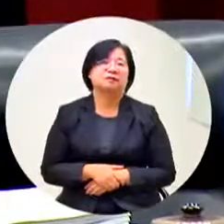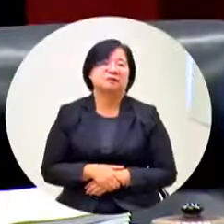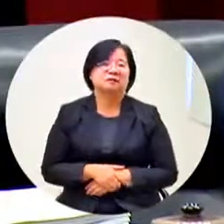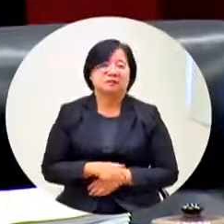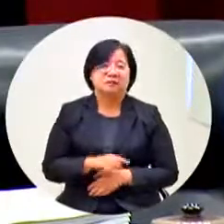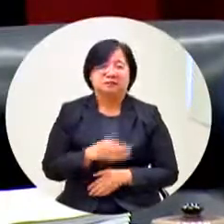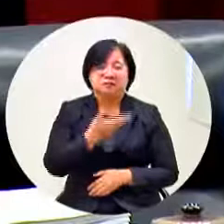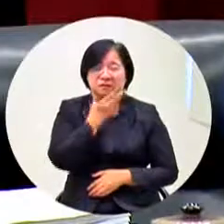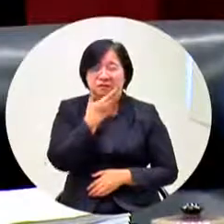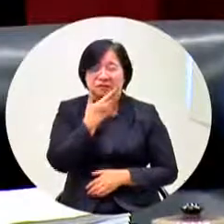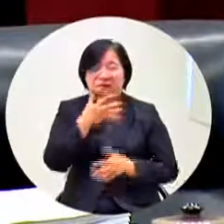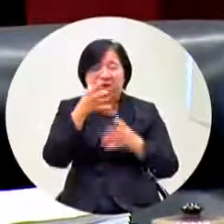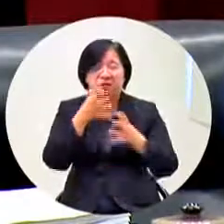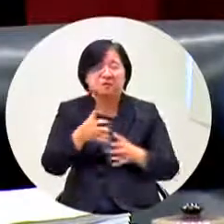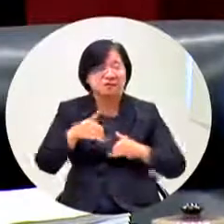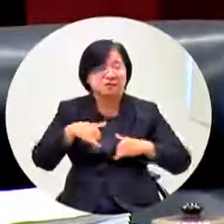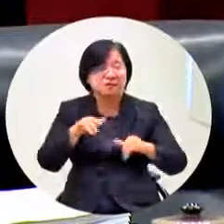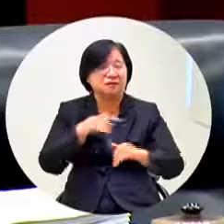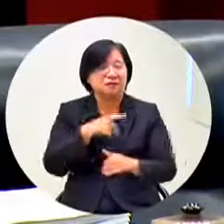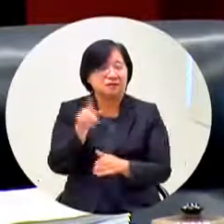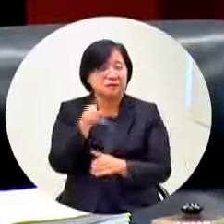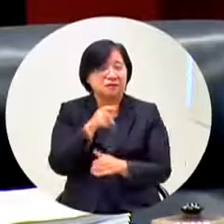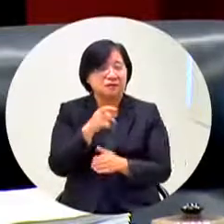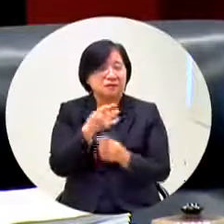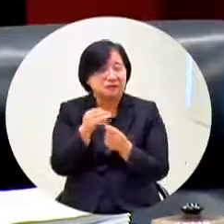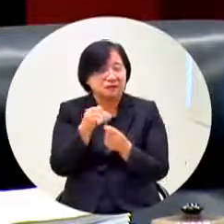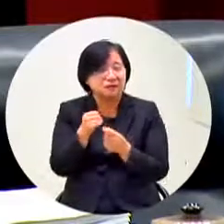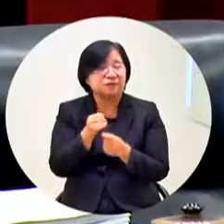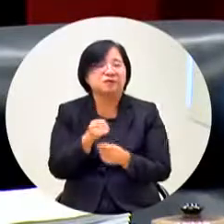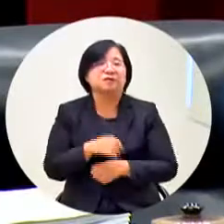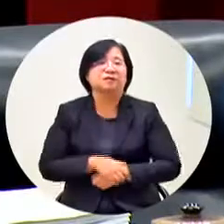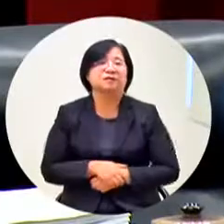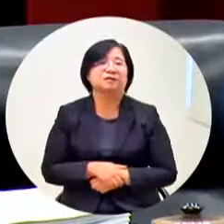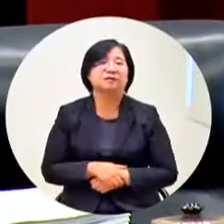分，我要借几分钟跟我们的